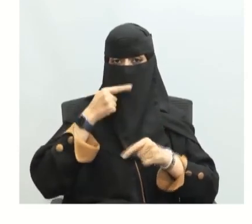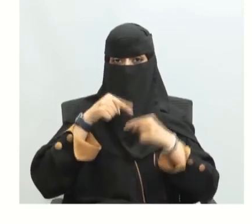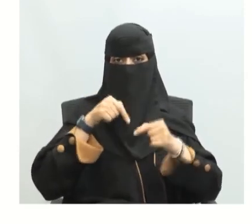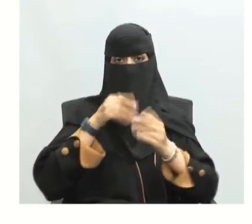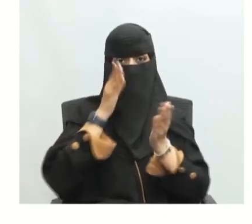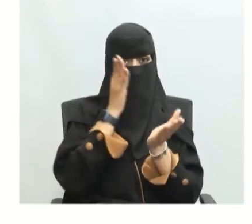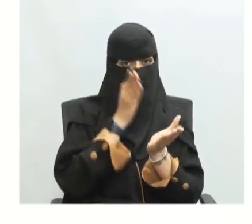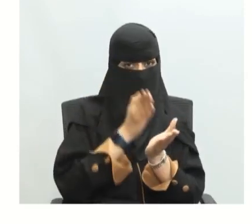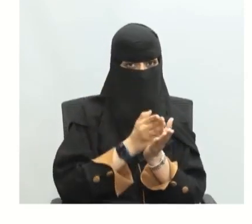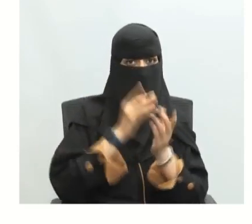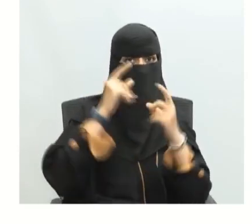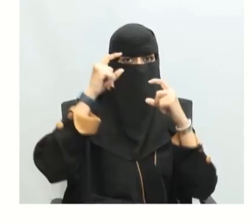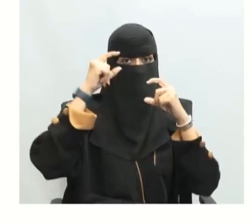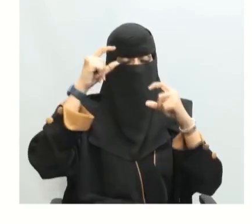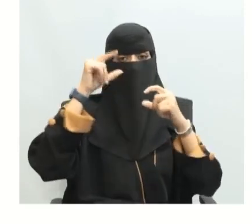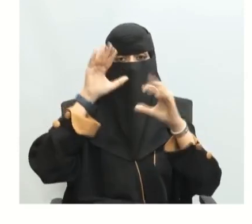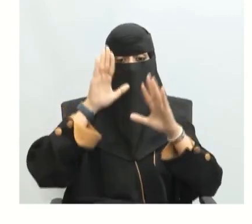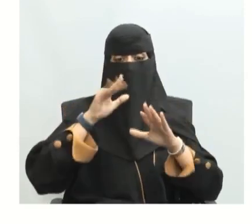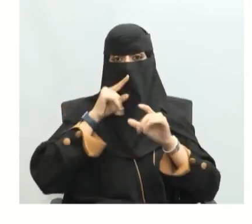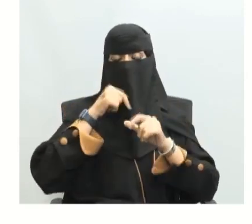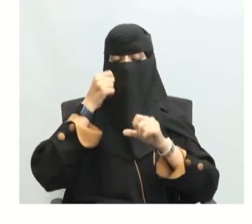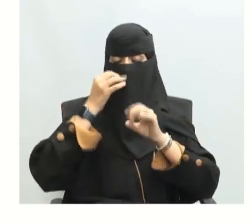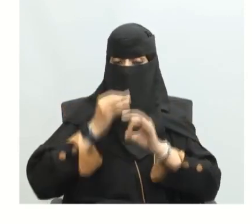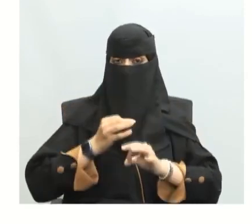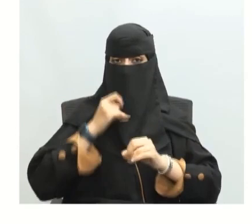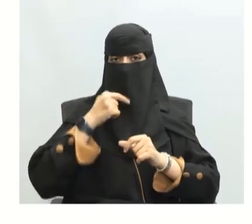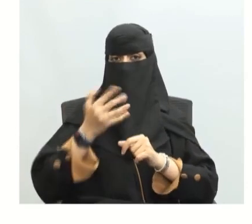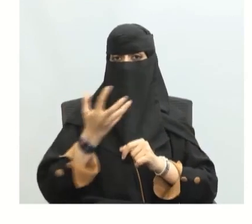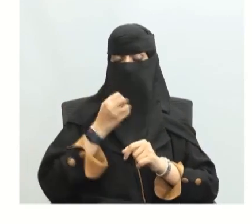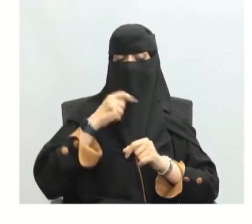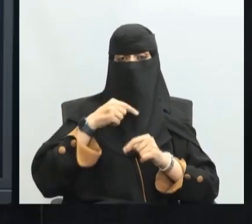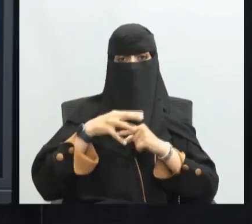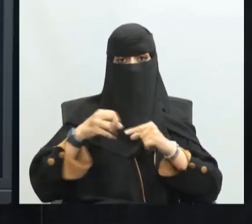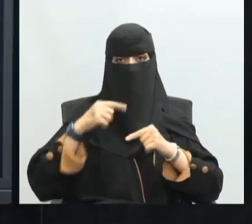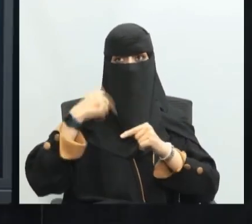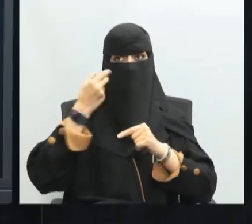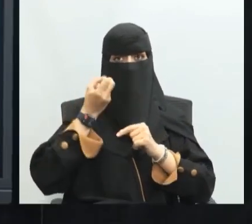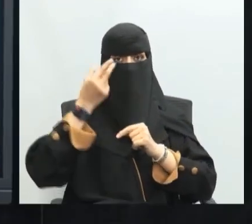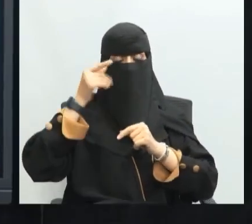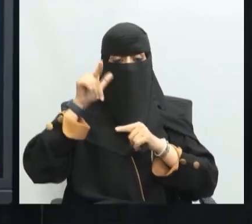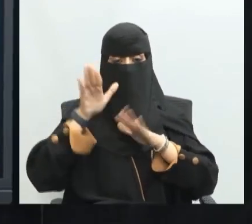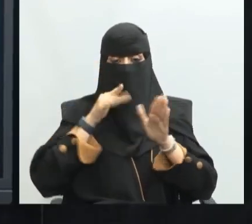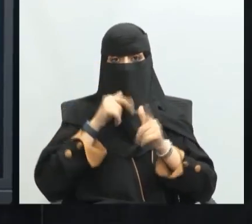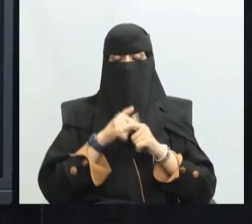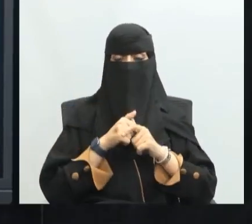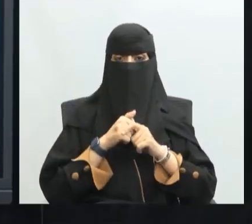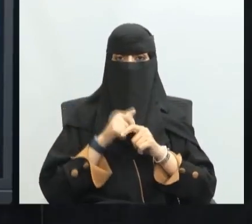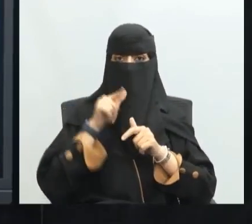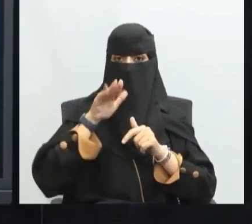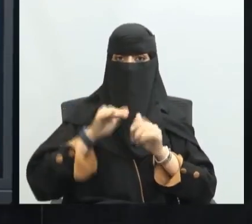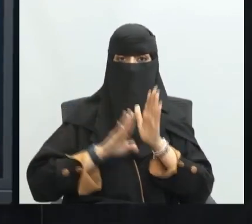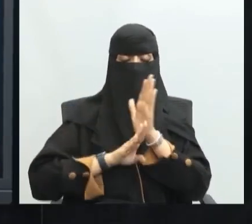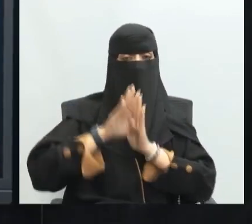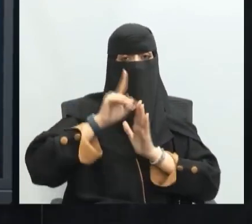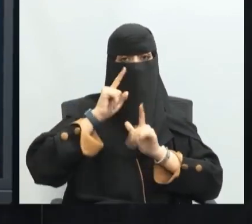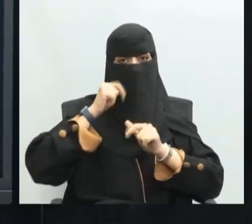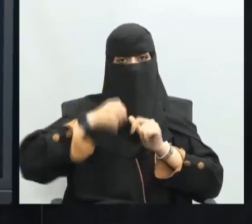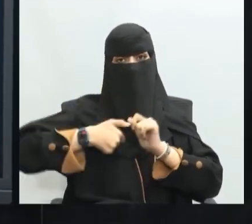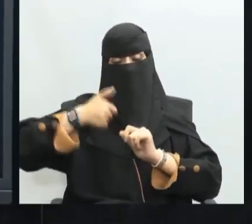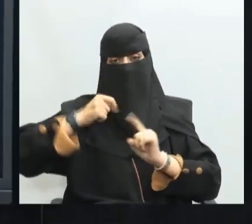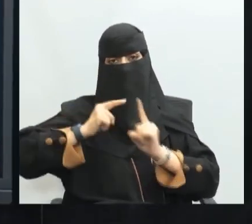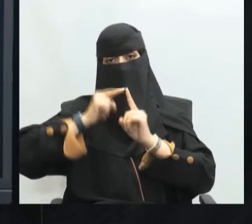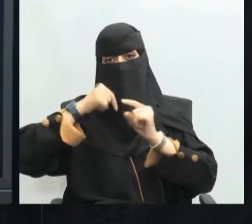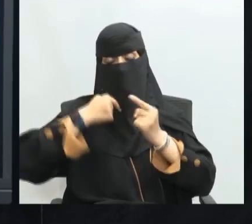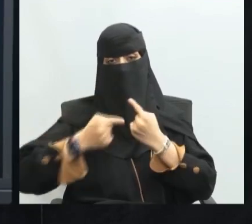المصداقيه والادله التي تثبت ما لديهم من طرح ومن اراء لتعزيز وتحقيق